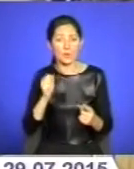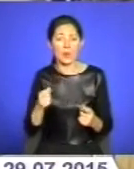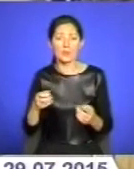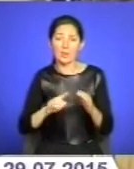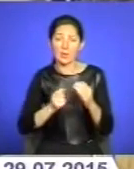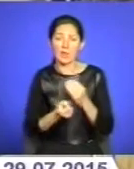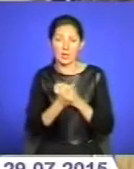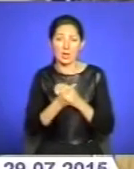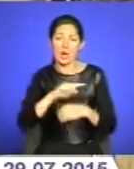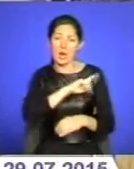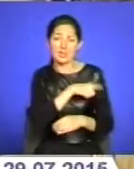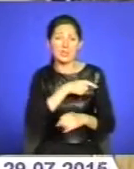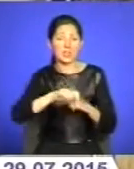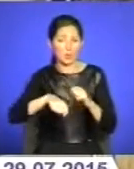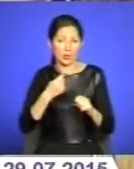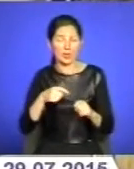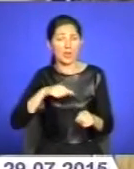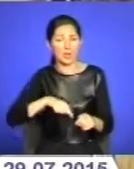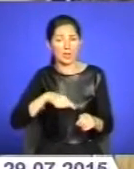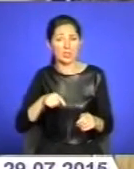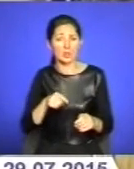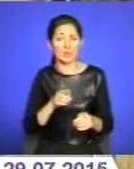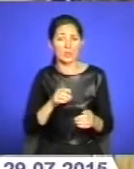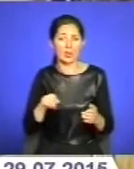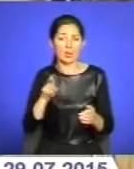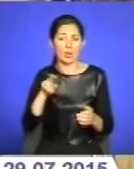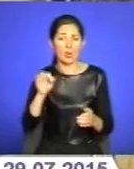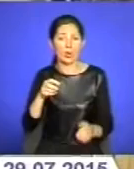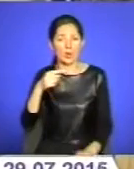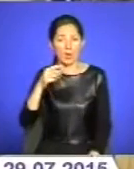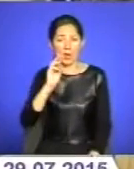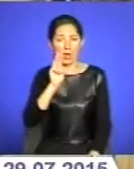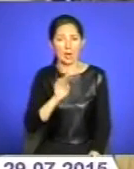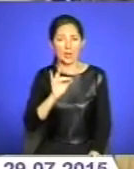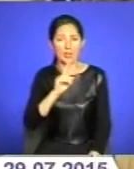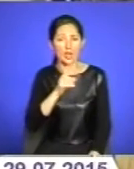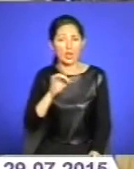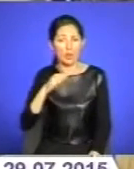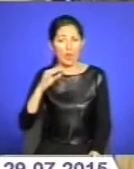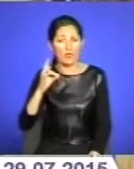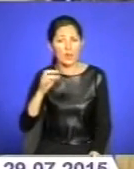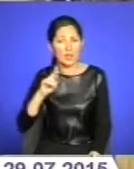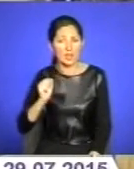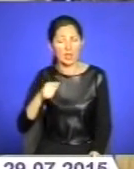сильні порушення в організмі, аж до шизофренії, психічних зривів,